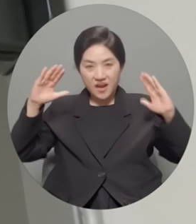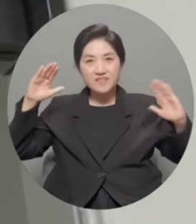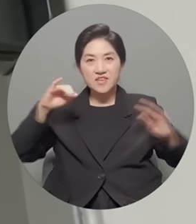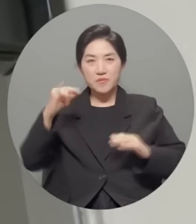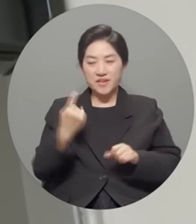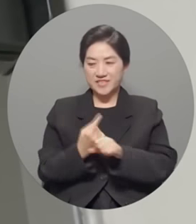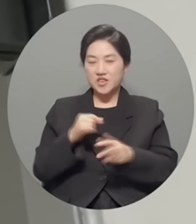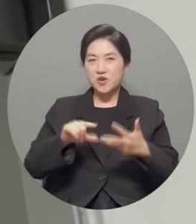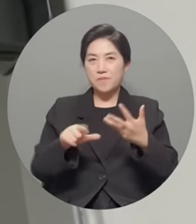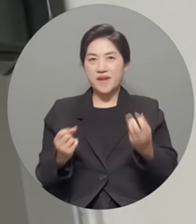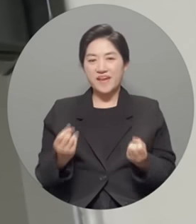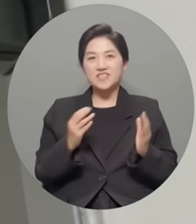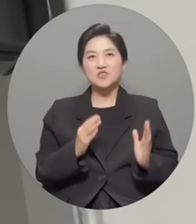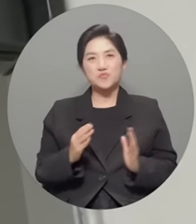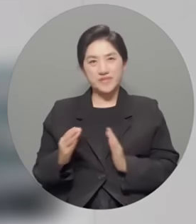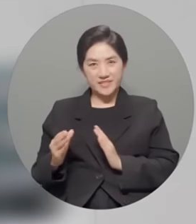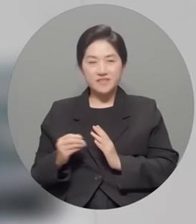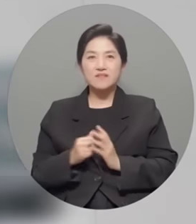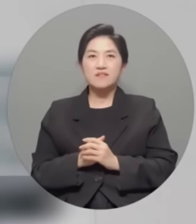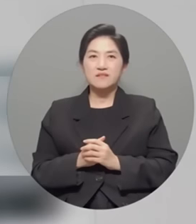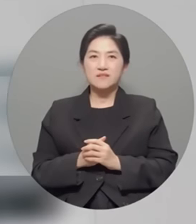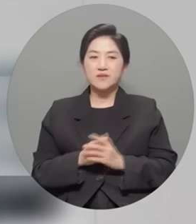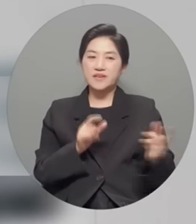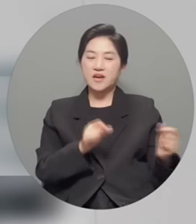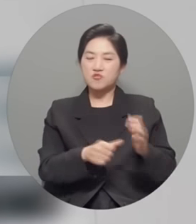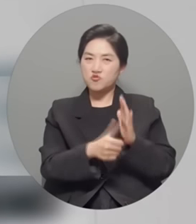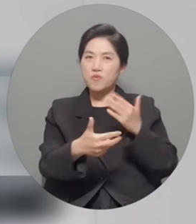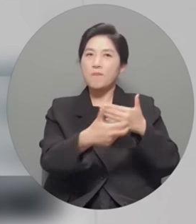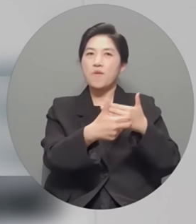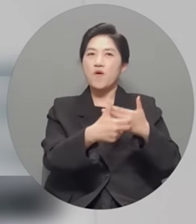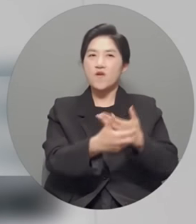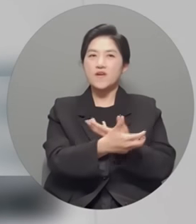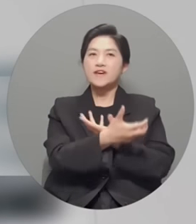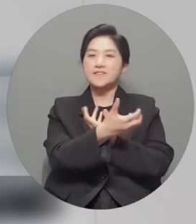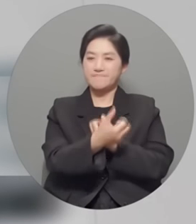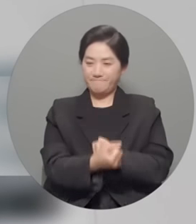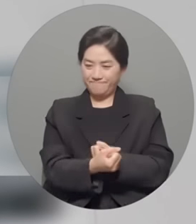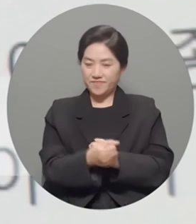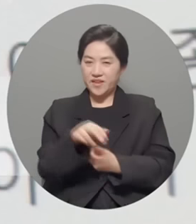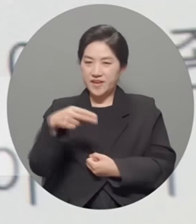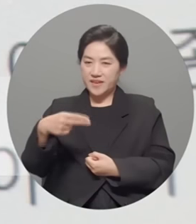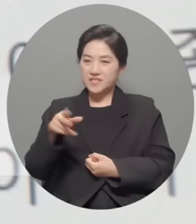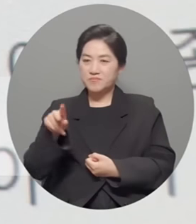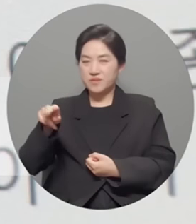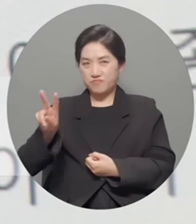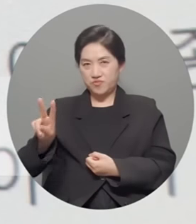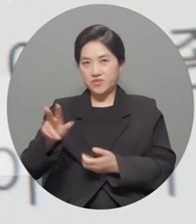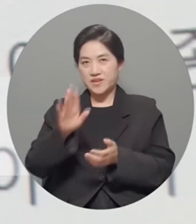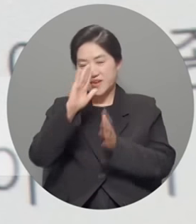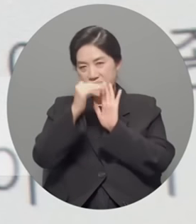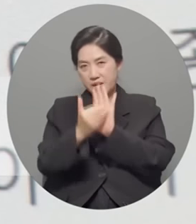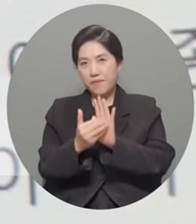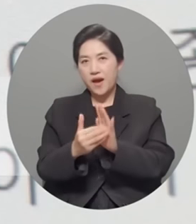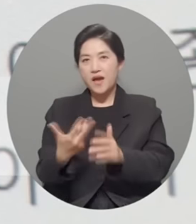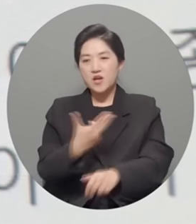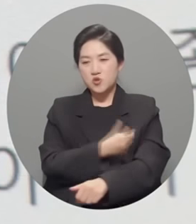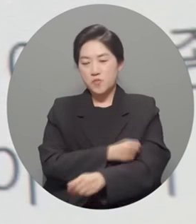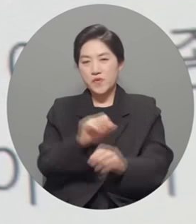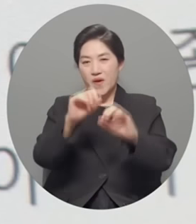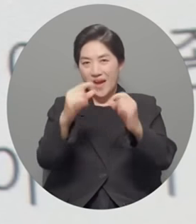8월 행사를 준비했습니다. 인근 유명 병원과 제휴를 맺어 HPV 예방접종을 할인가에 제공하기로 한